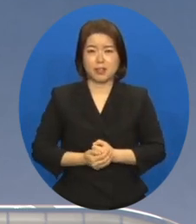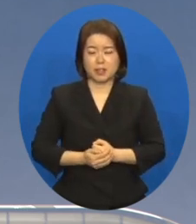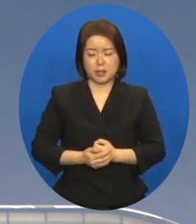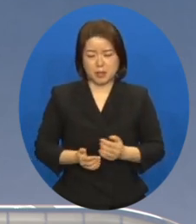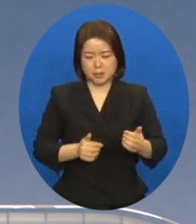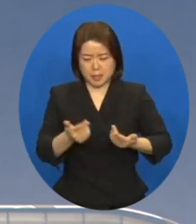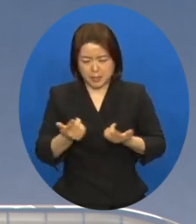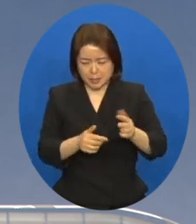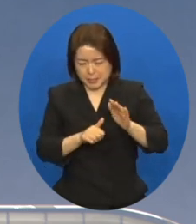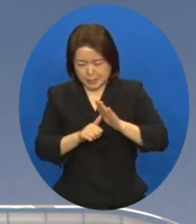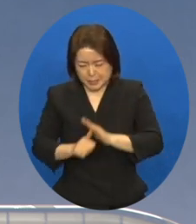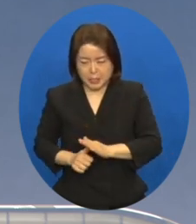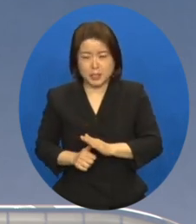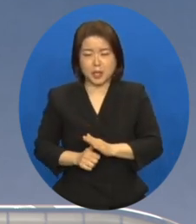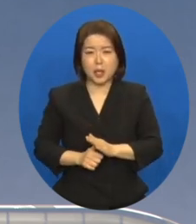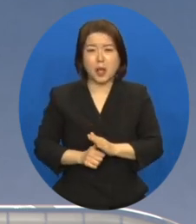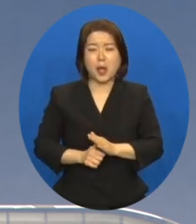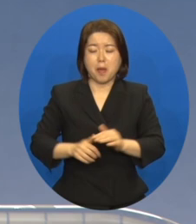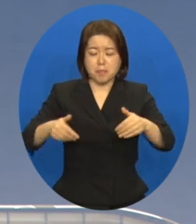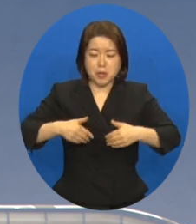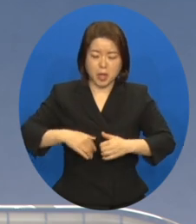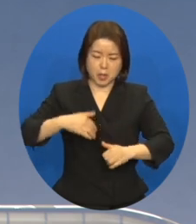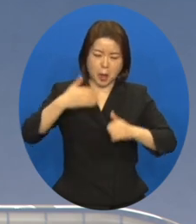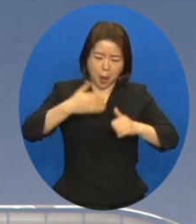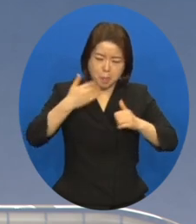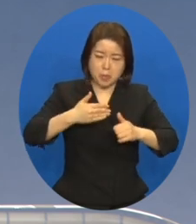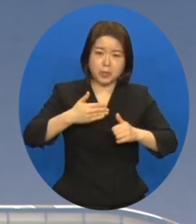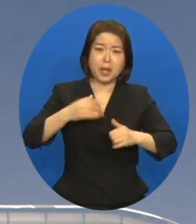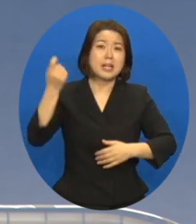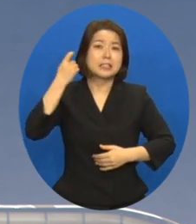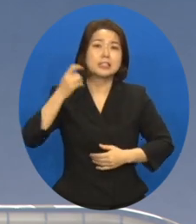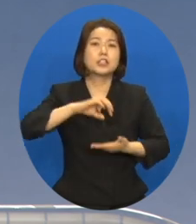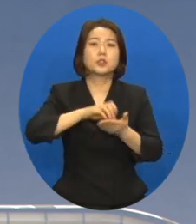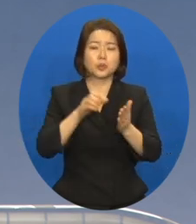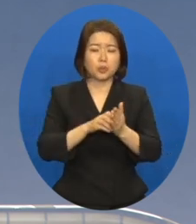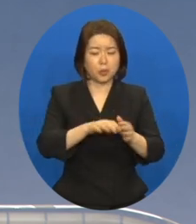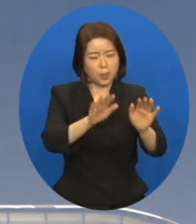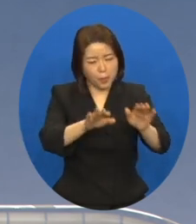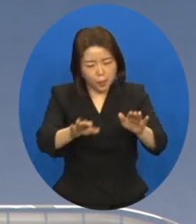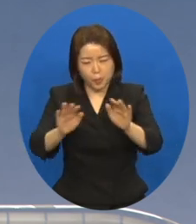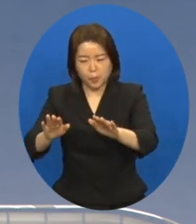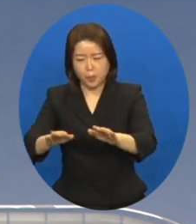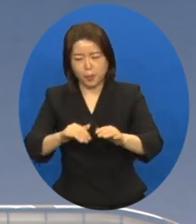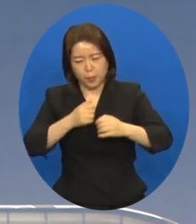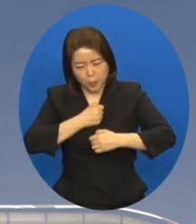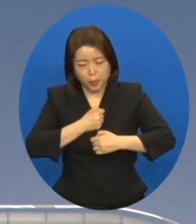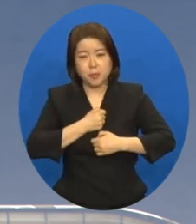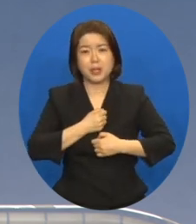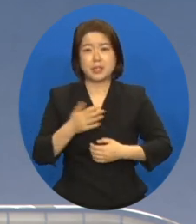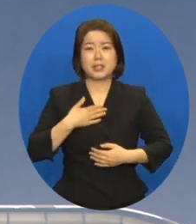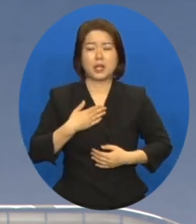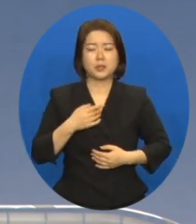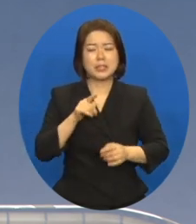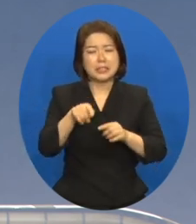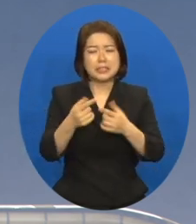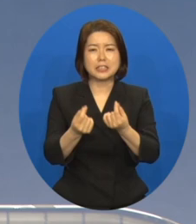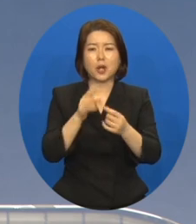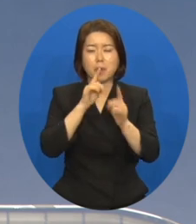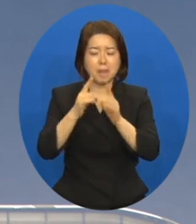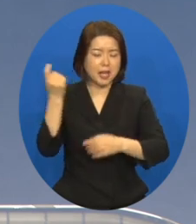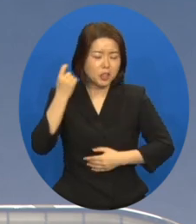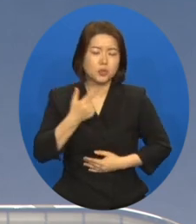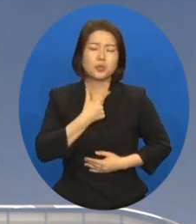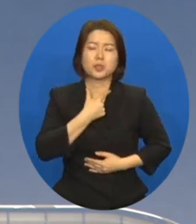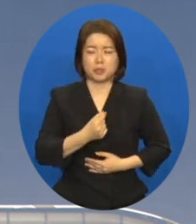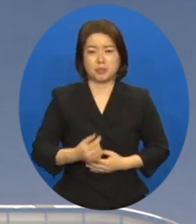절제가 필요하다고 하는 권면을 들을 정도로 아, 좀 절제하세요, 좀 절제하세요, 나도 좀 그런 말 좀 들어보고